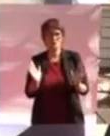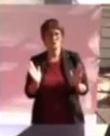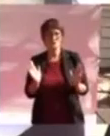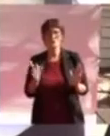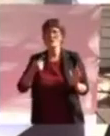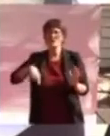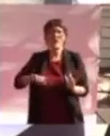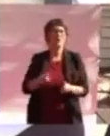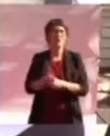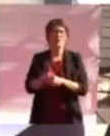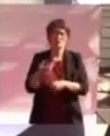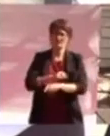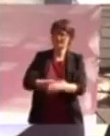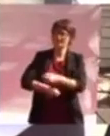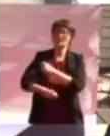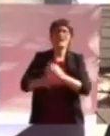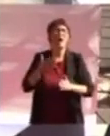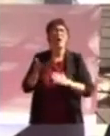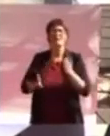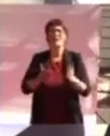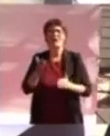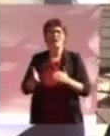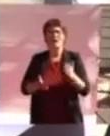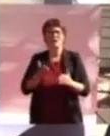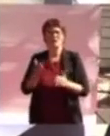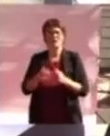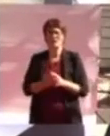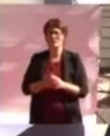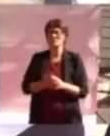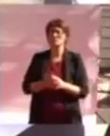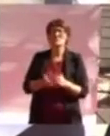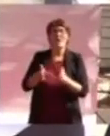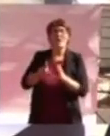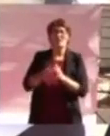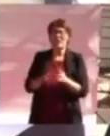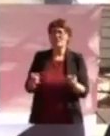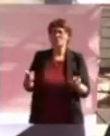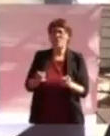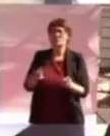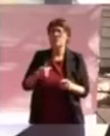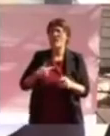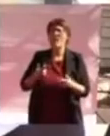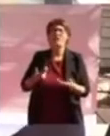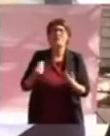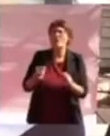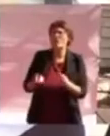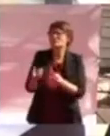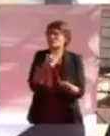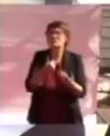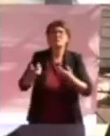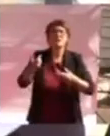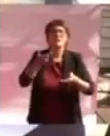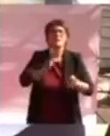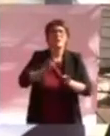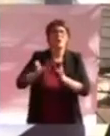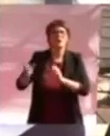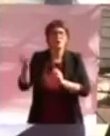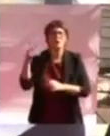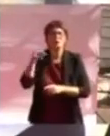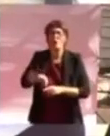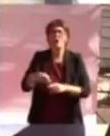andati avanti abbiamo in poco tempo allestito check point nei pronto soccorso abbiamo raddoppiato le terapie intensive